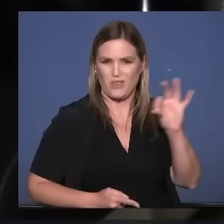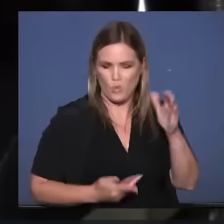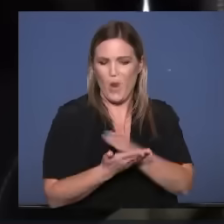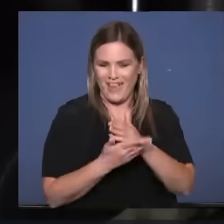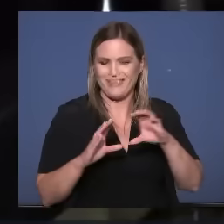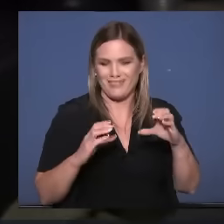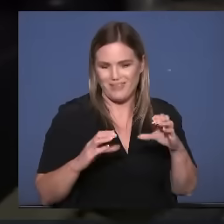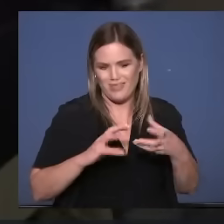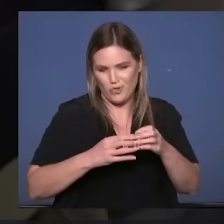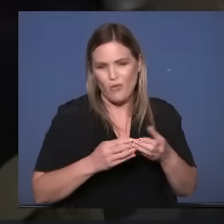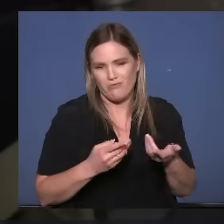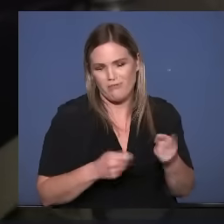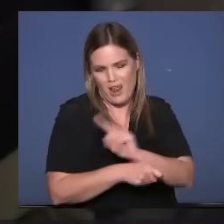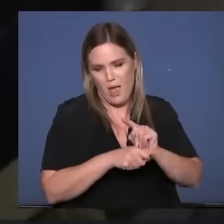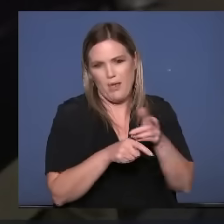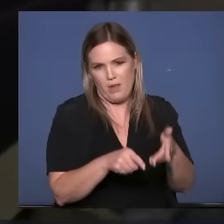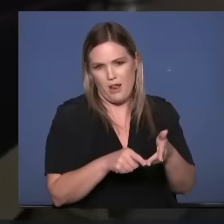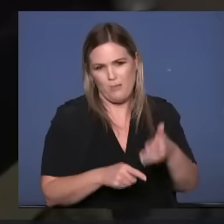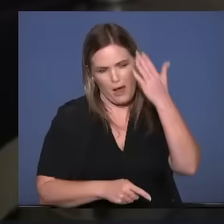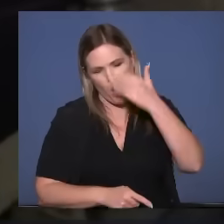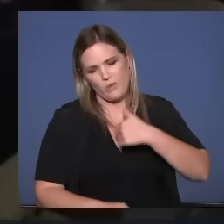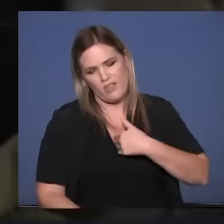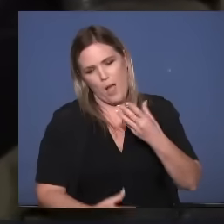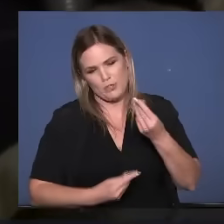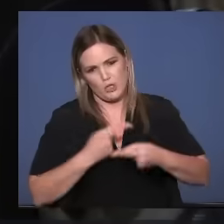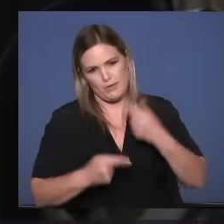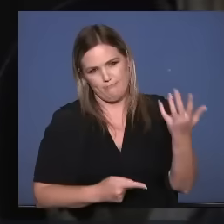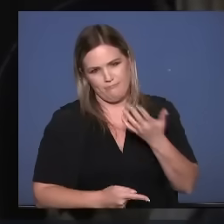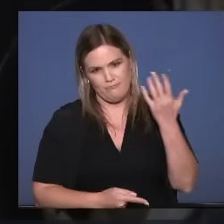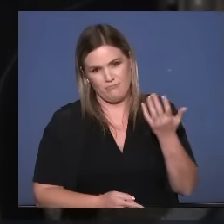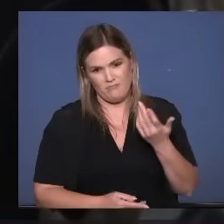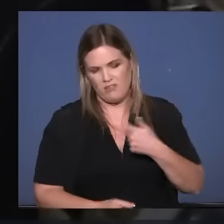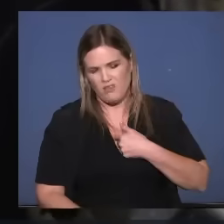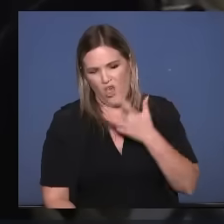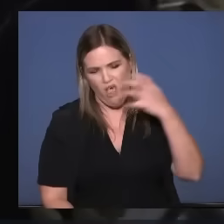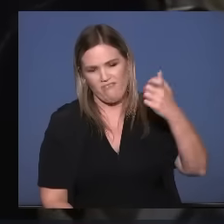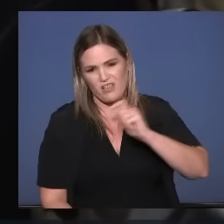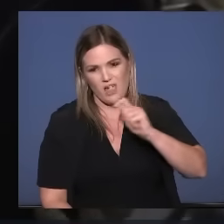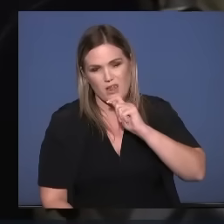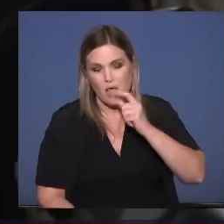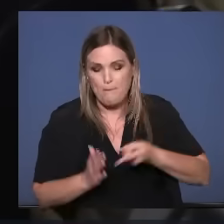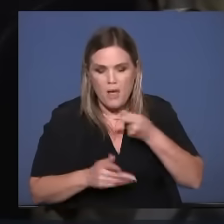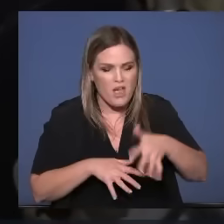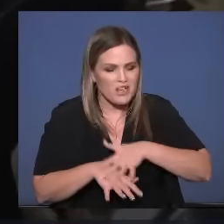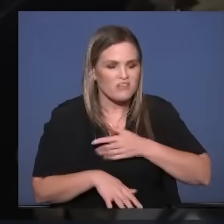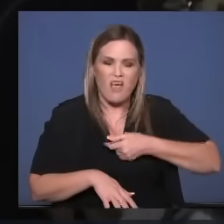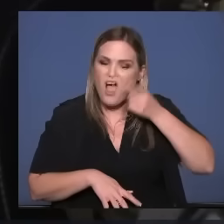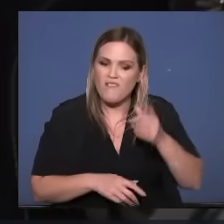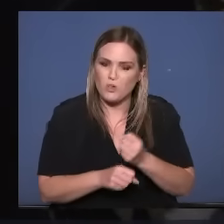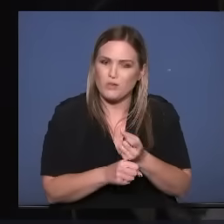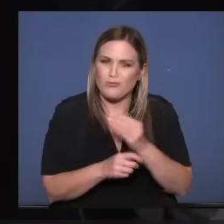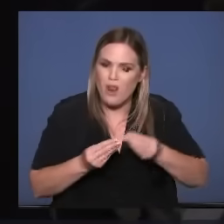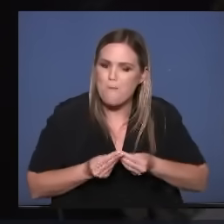אתה מכיר אותי הרבה שנים אני לא סס להתראיין הפעם הרגשתי שאני חייב לעשות את זה כדי להעביר